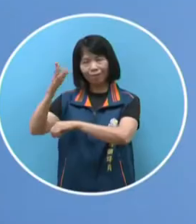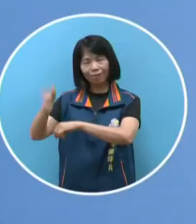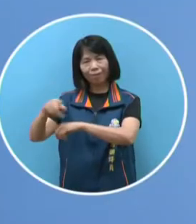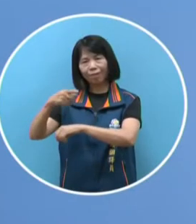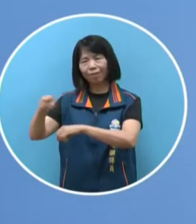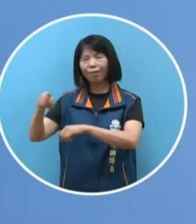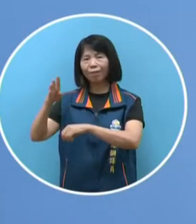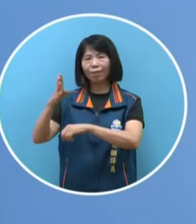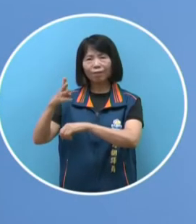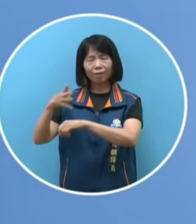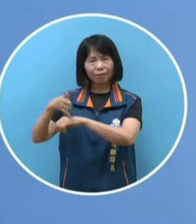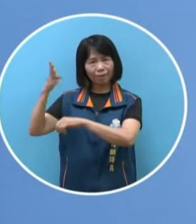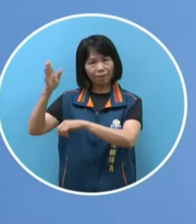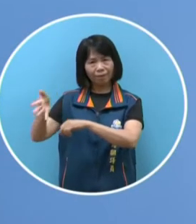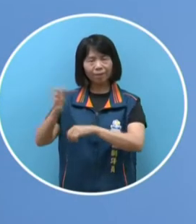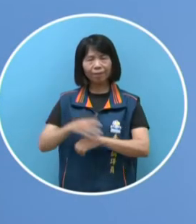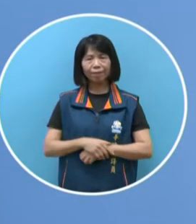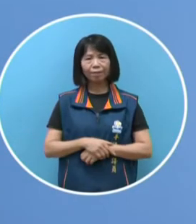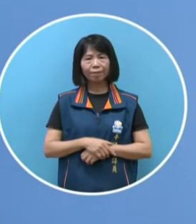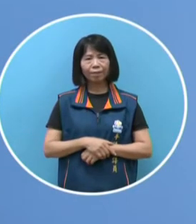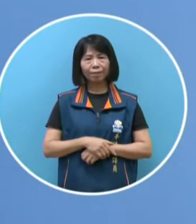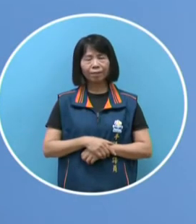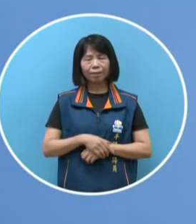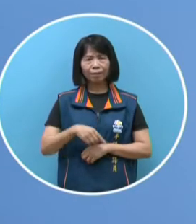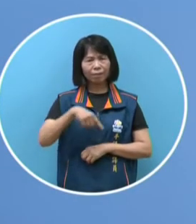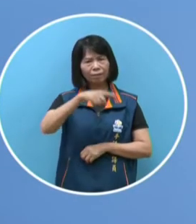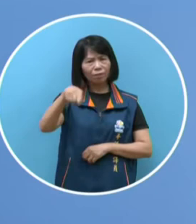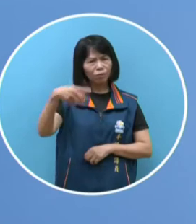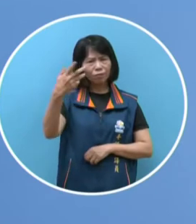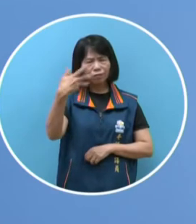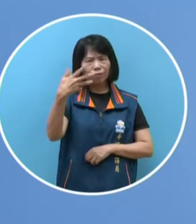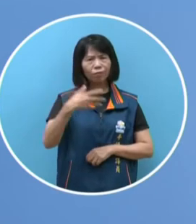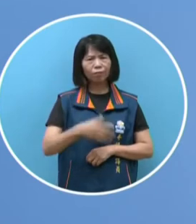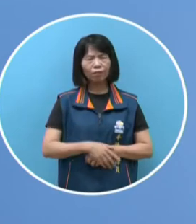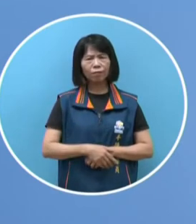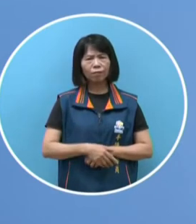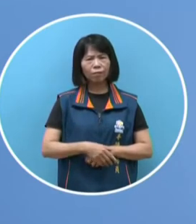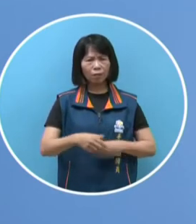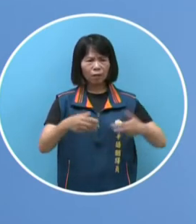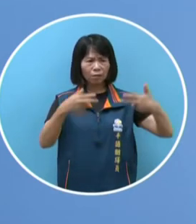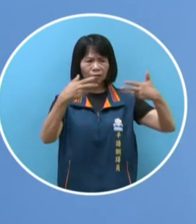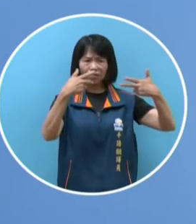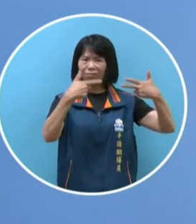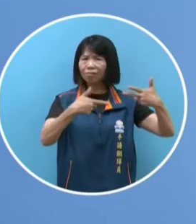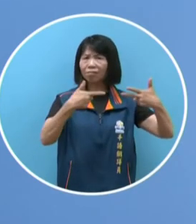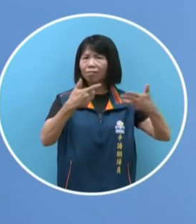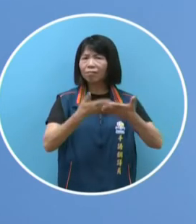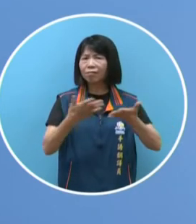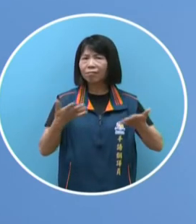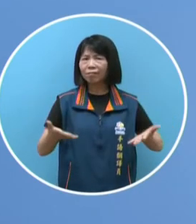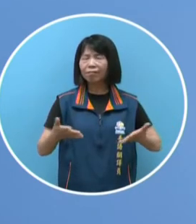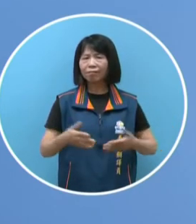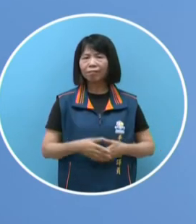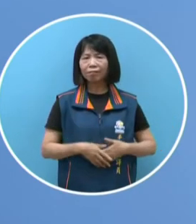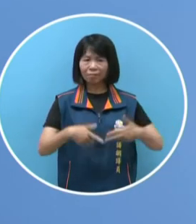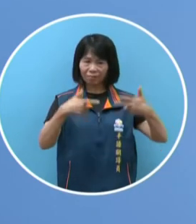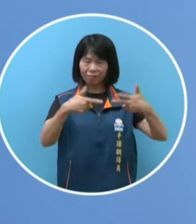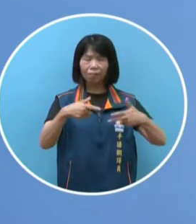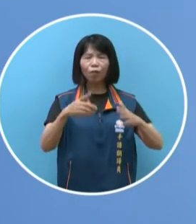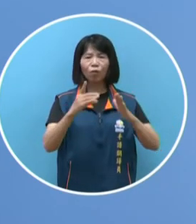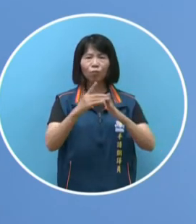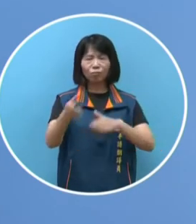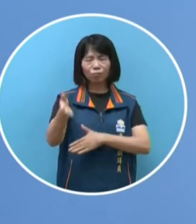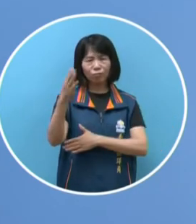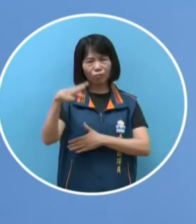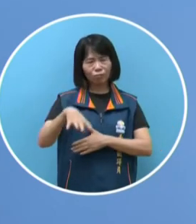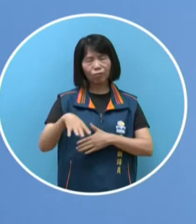4点半。那这个部分呢，各位可能会问到，那都周六怎么办哈？周六呢，因为户政事务所没有上